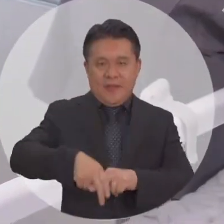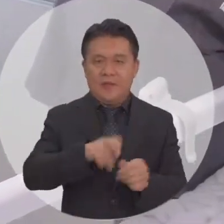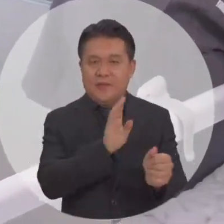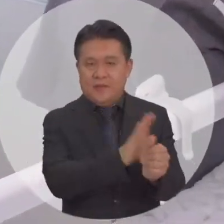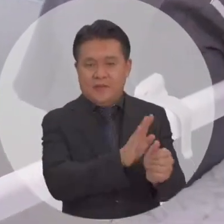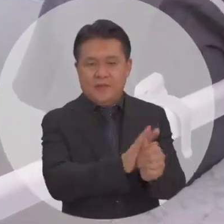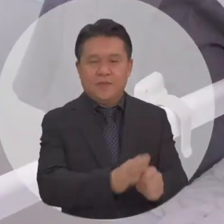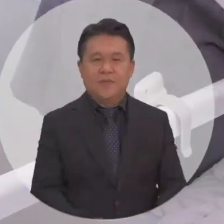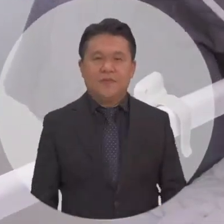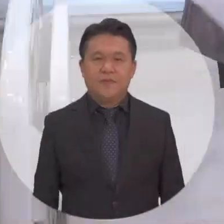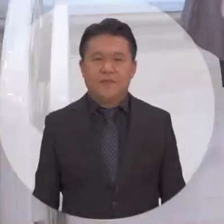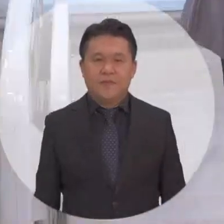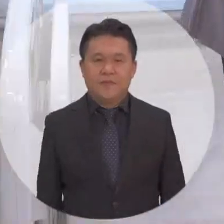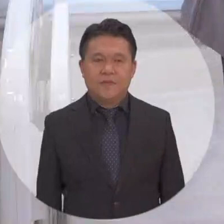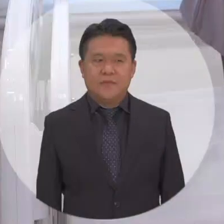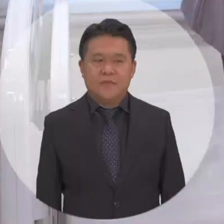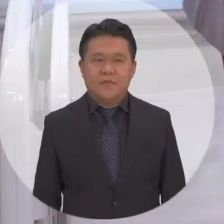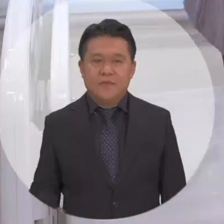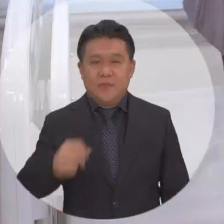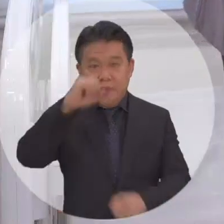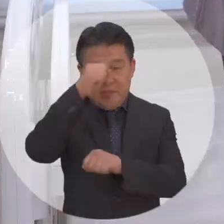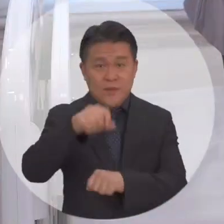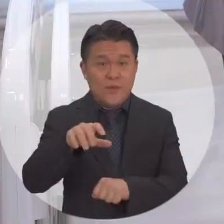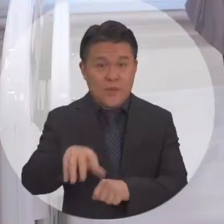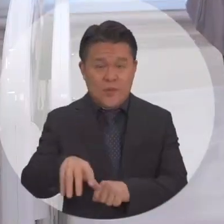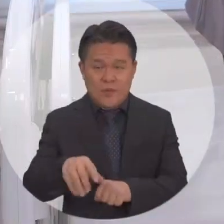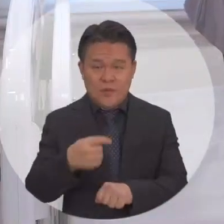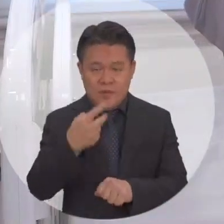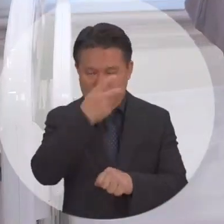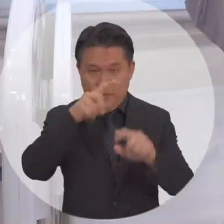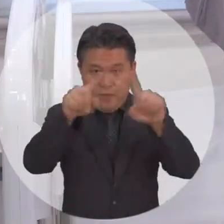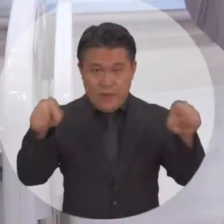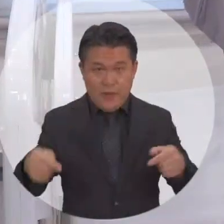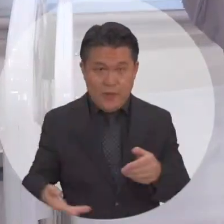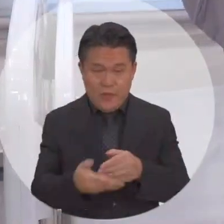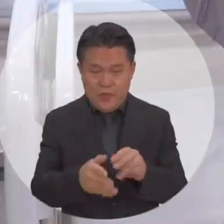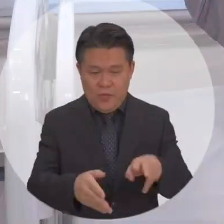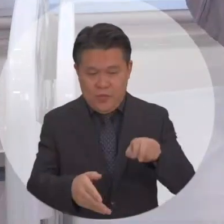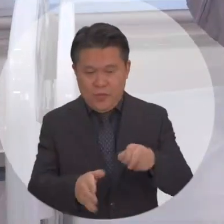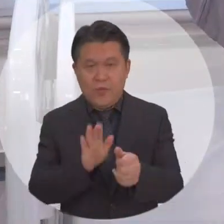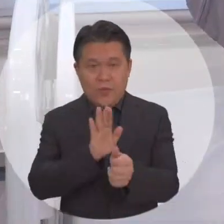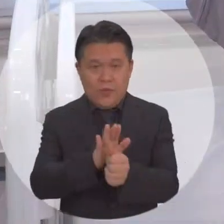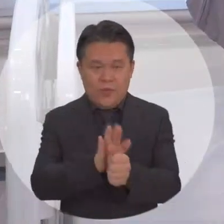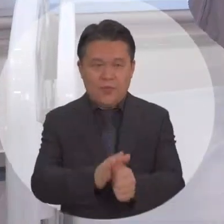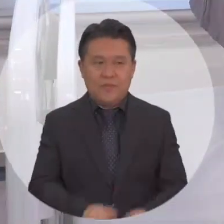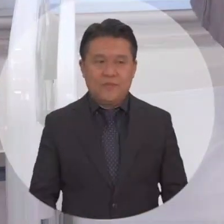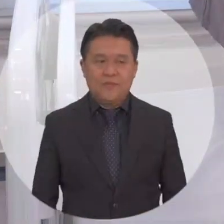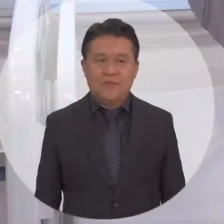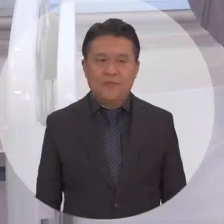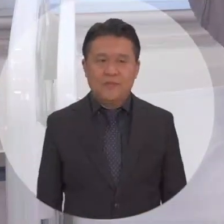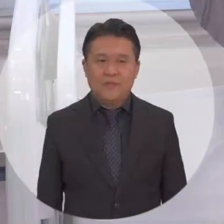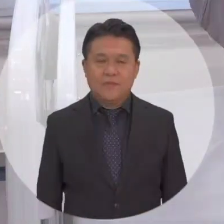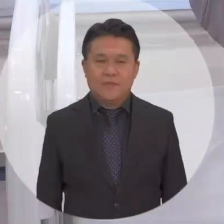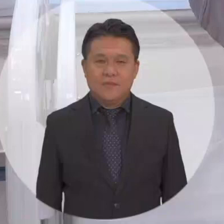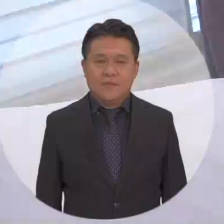자세를 만들어줍니다. 침대 다리 쪽은 베개 등을 놓아 살짝 올려줍니다.